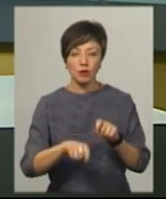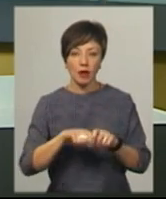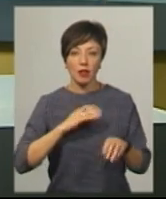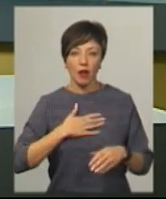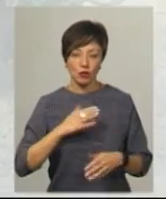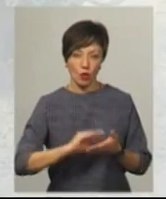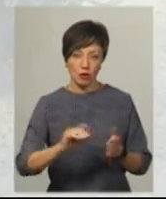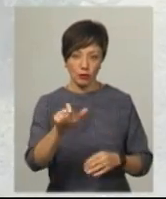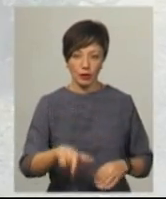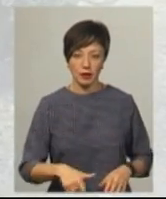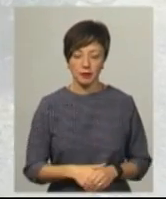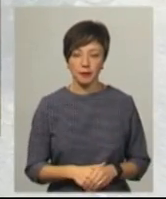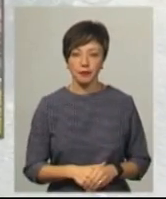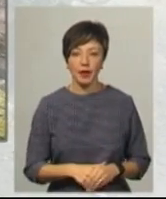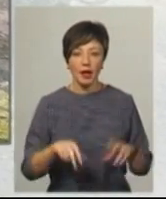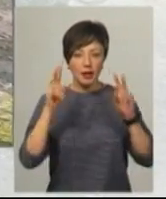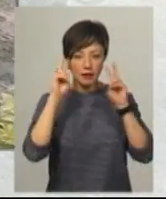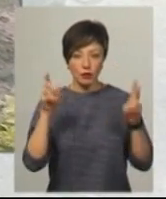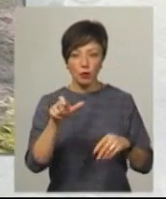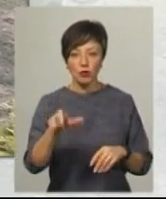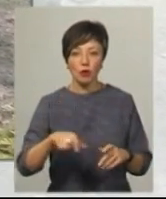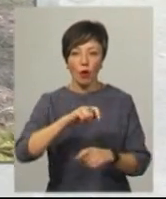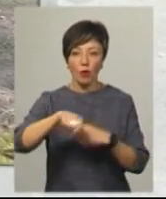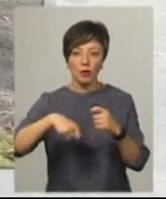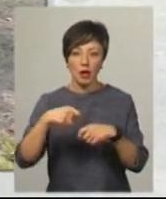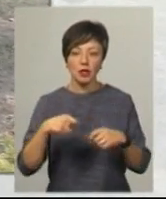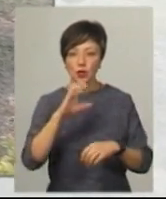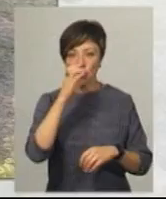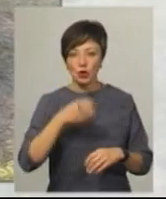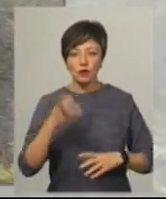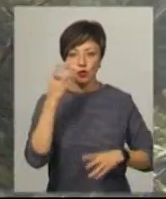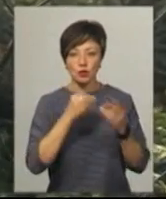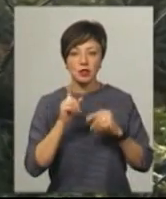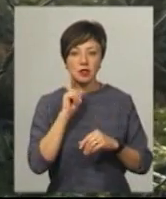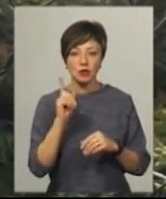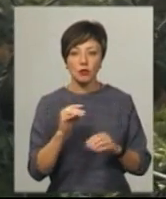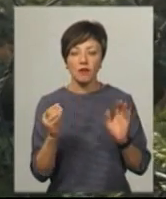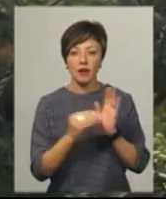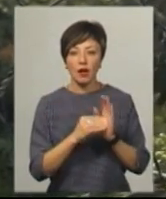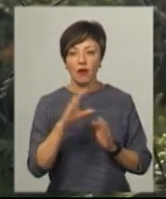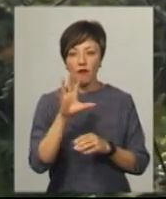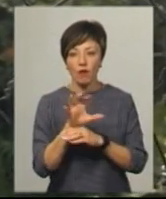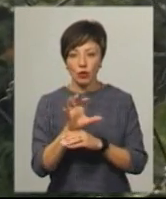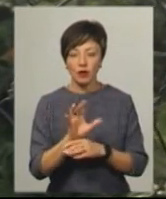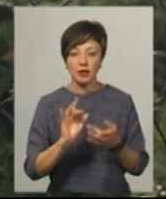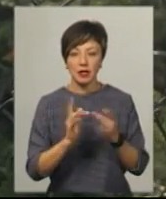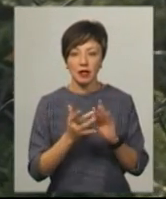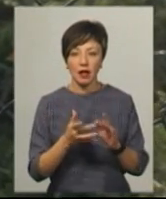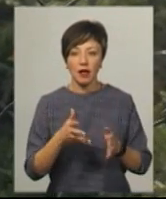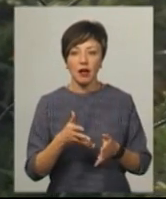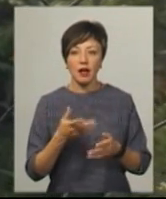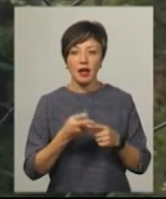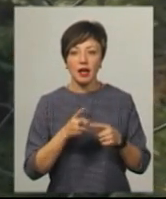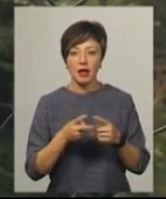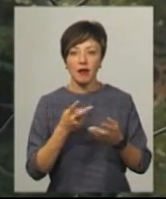Боровець. Невідомі особи обмотали слонів штучною зеленню задля того, щоб викласти фото в соцмережі та виставити міську владу